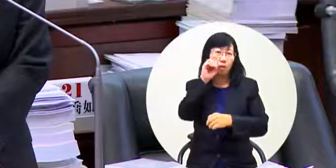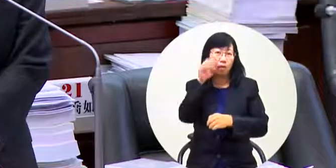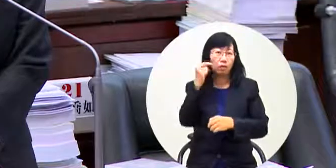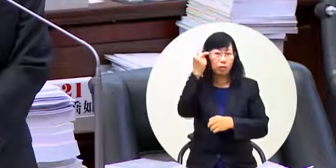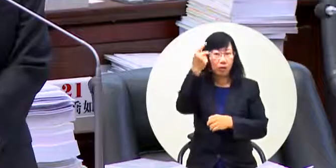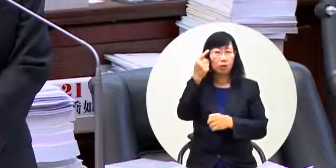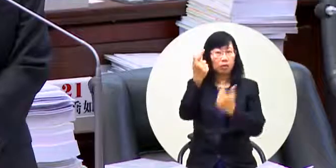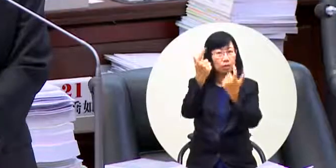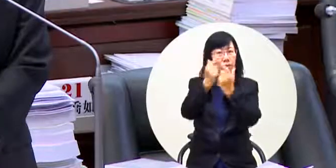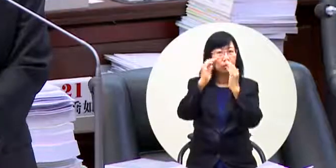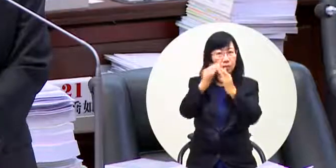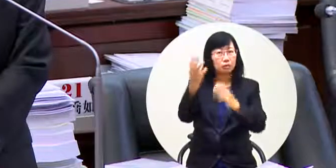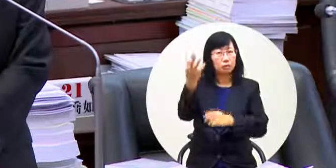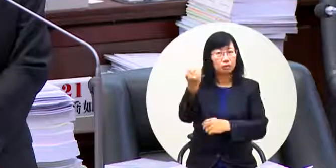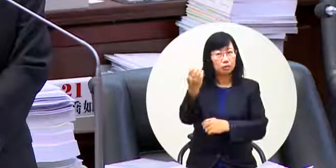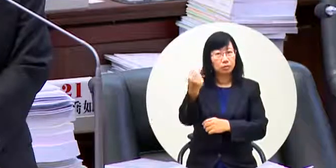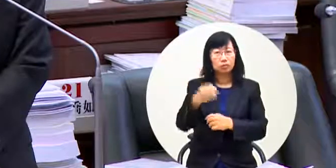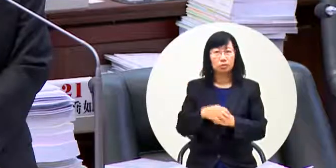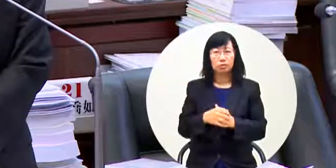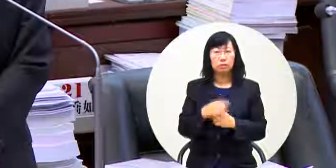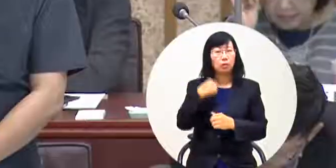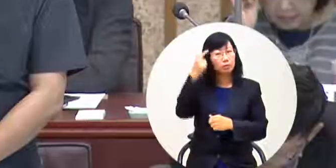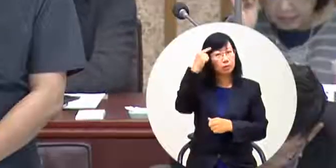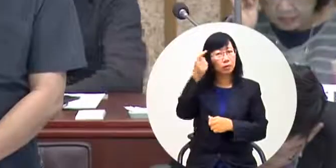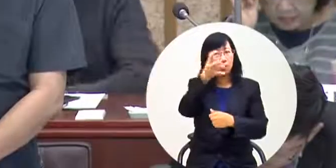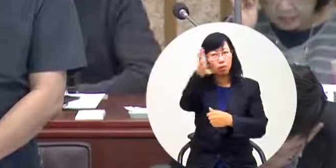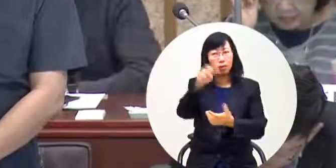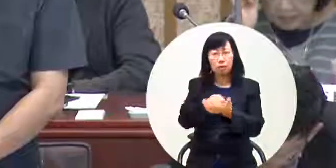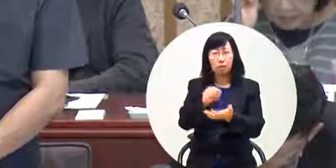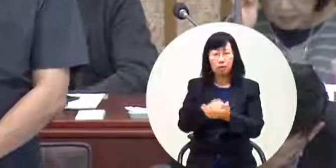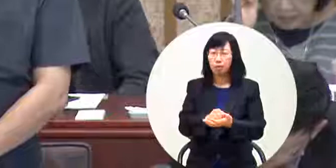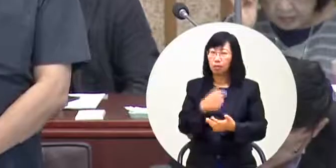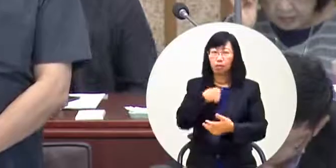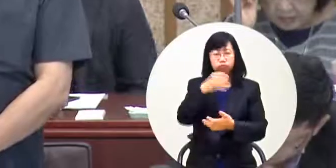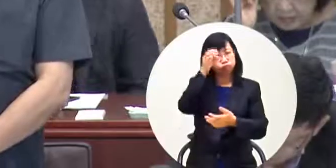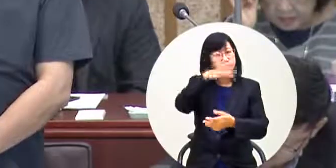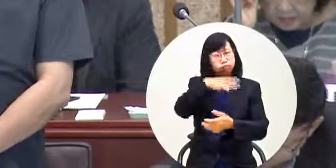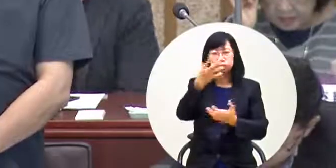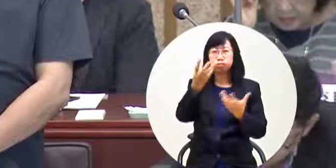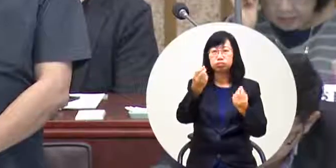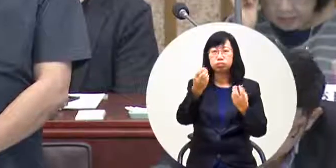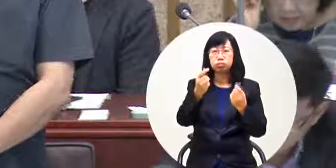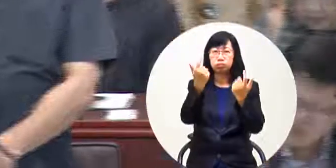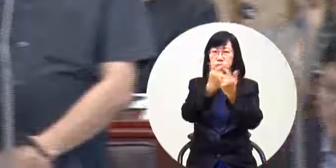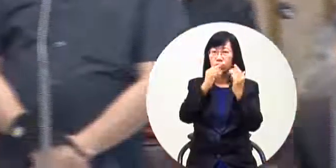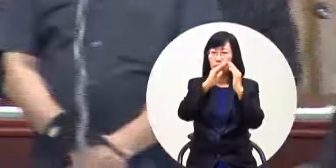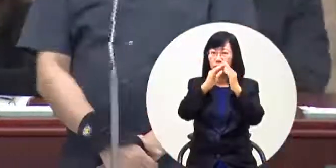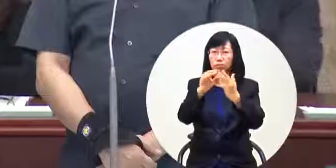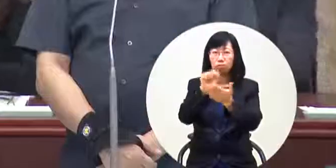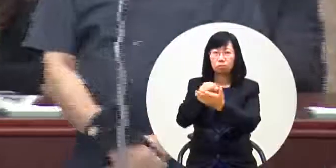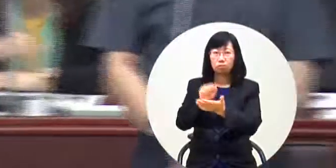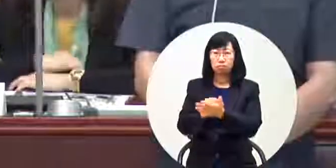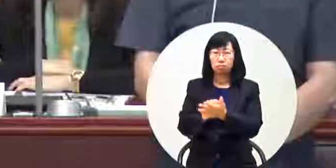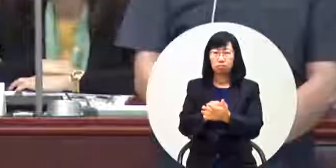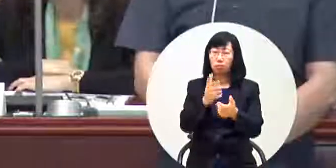问一下这个数据。 我没有看到台北市的数据， 他们都没有来做比较吗？你应该有这个数据